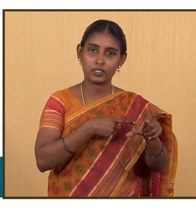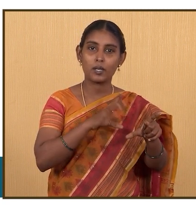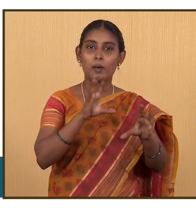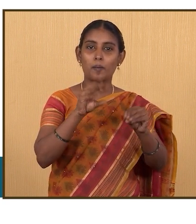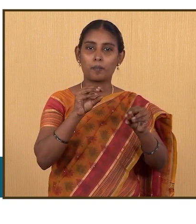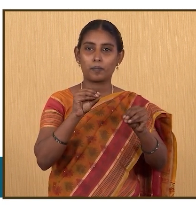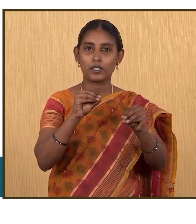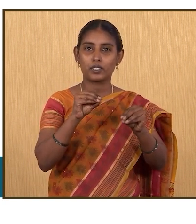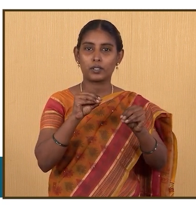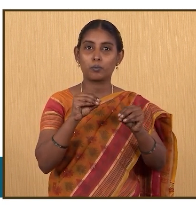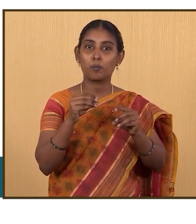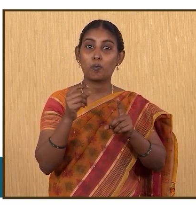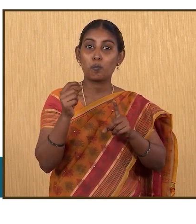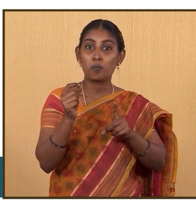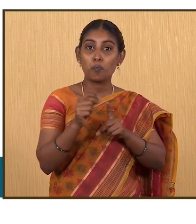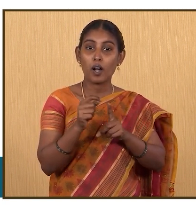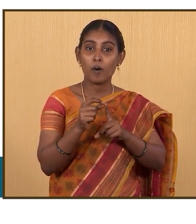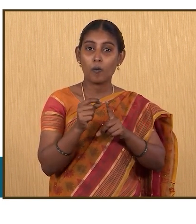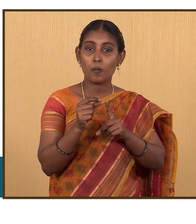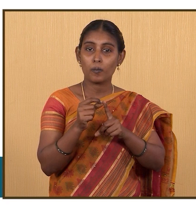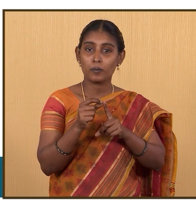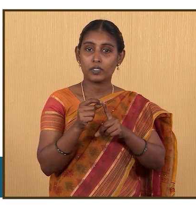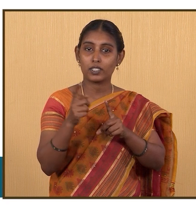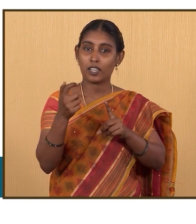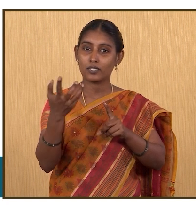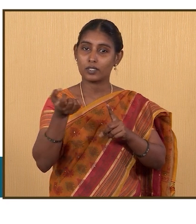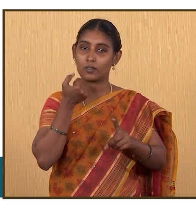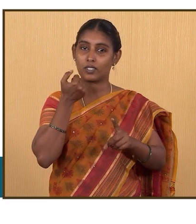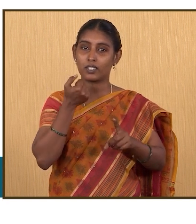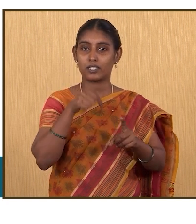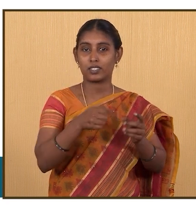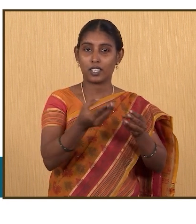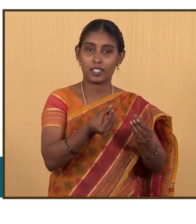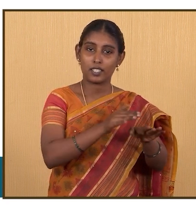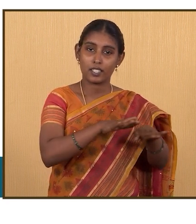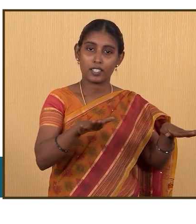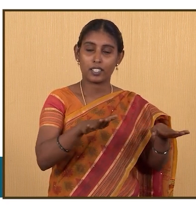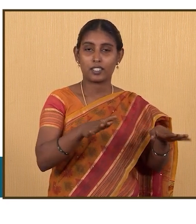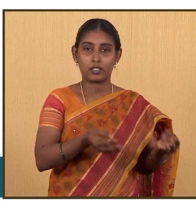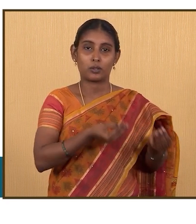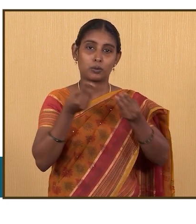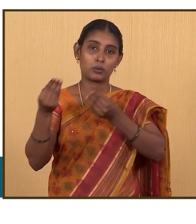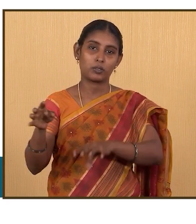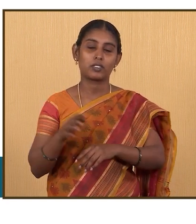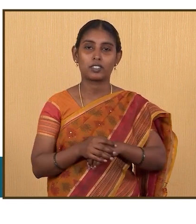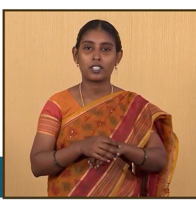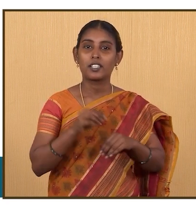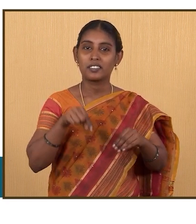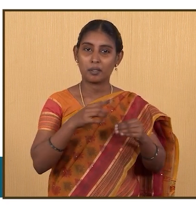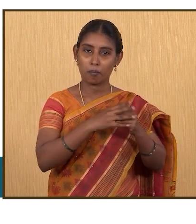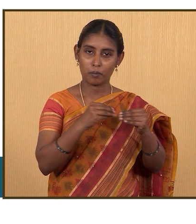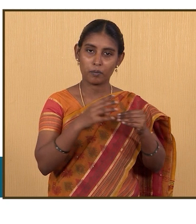1 வருஷத்துக்கு 10 பவுண்டு அப்படின்னு சொல்லிட்டு குத்தகைக்கு கொடுத்துருவாரு. அப்படி பெறப்பட்ட